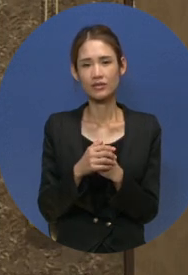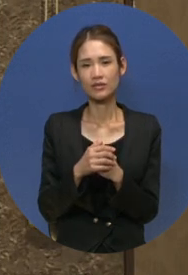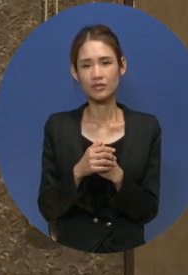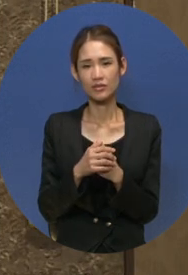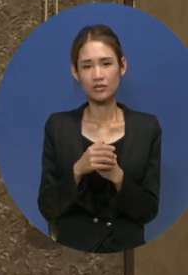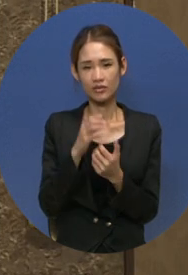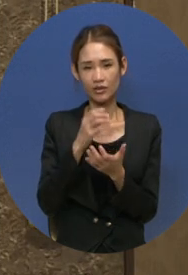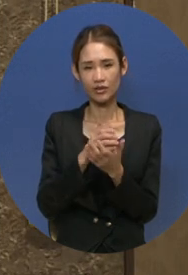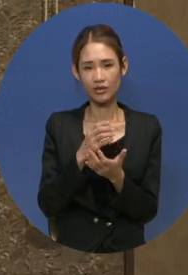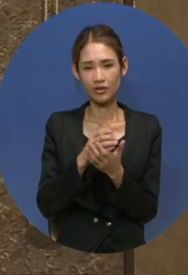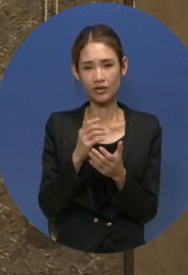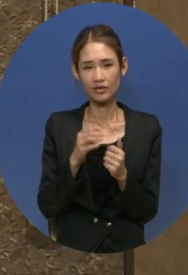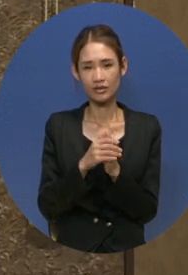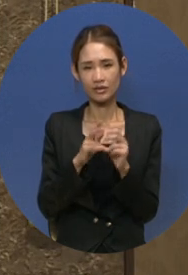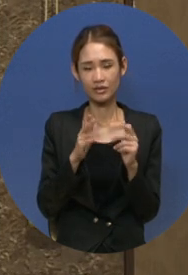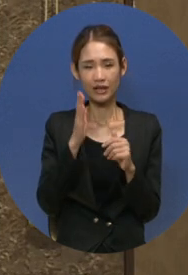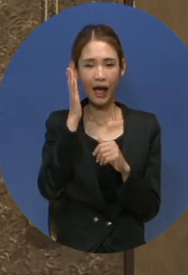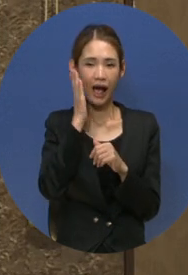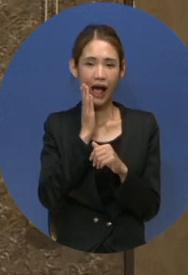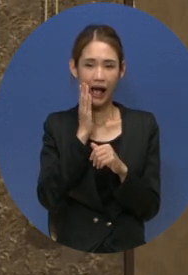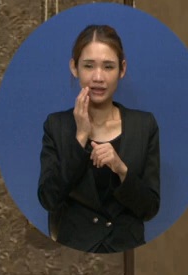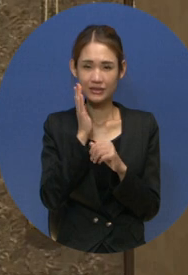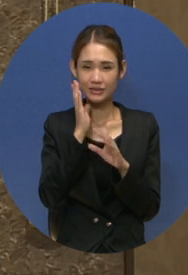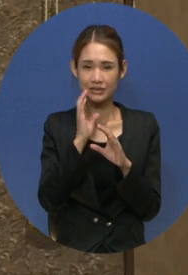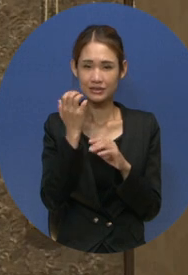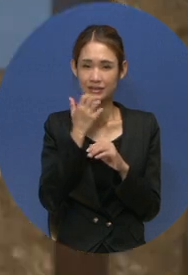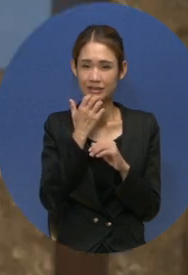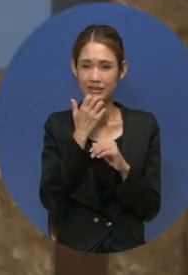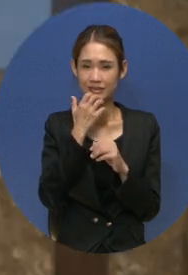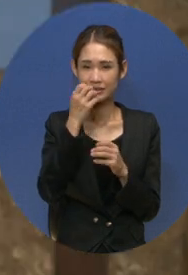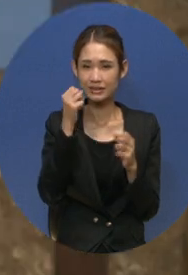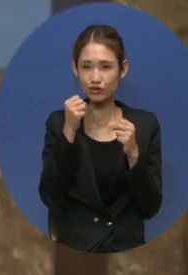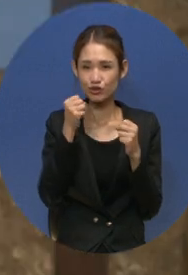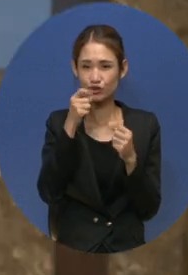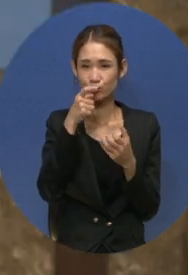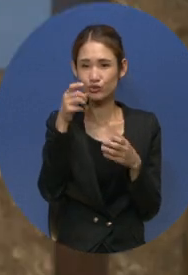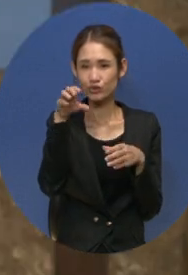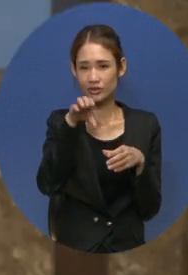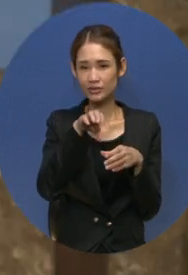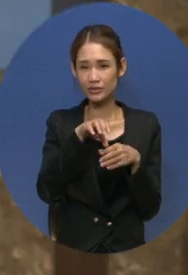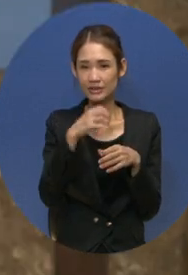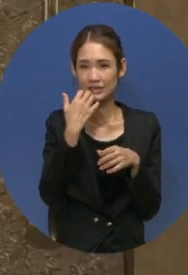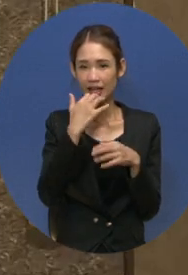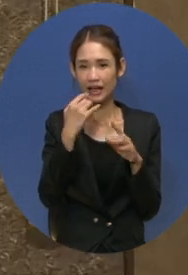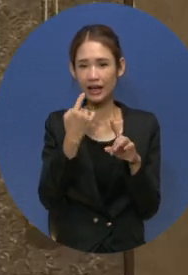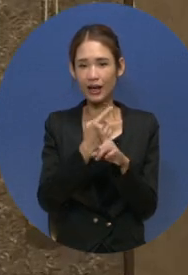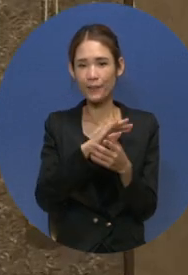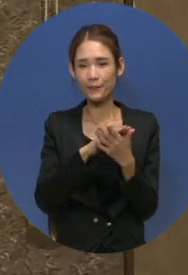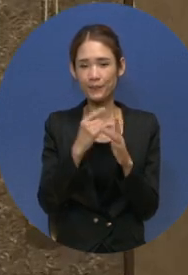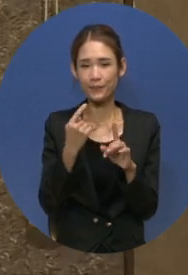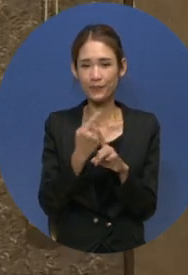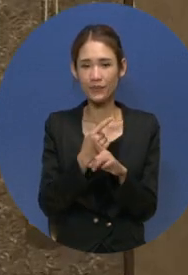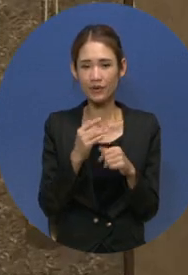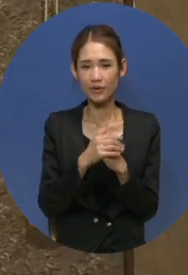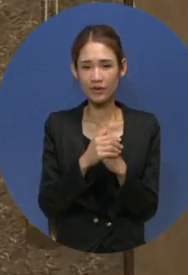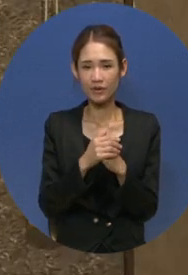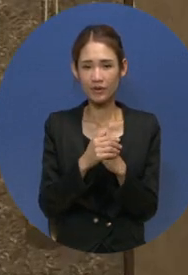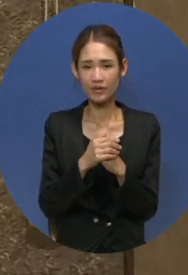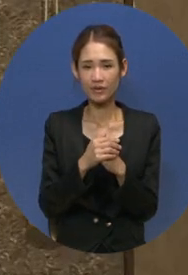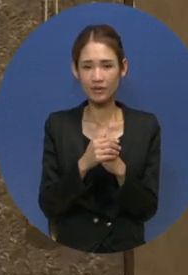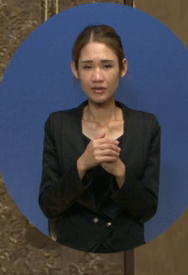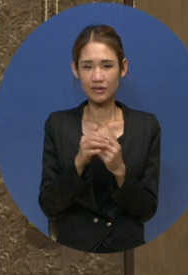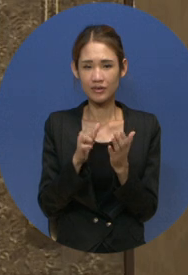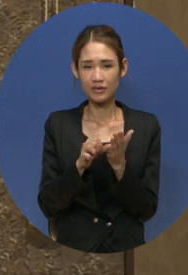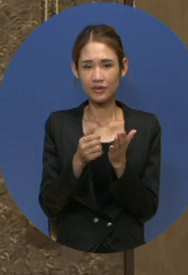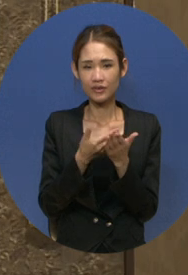이 컵에는 예, 지금 이제 하늘색인데 예. 찬물을 넣으면 색이 또 변하는. 오. 예, 그래서 저희가 예, 이거를 또 이제